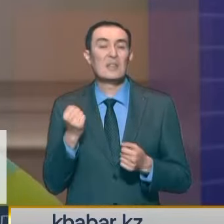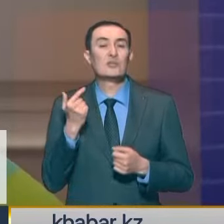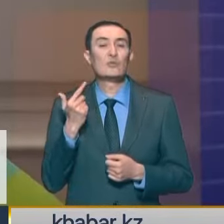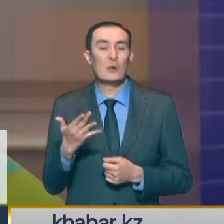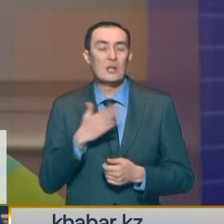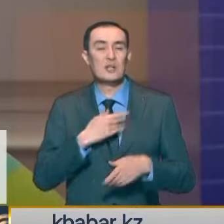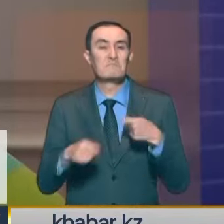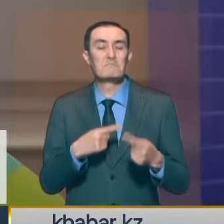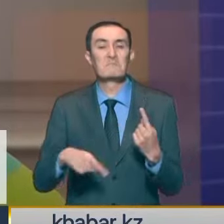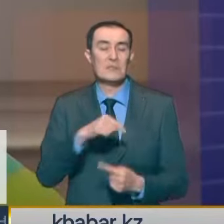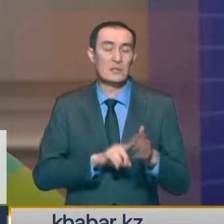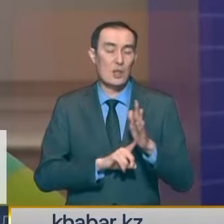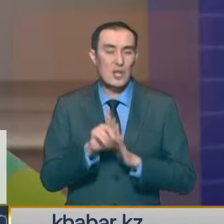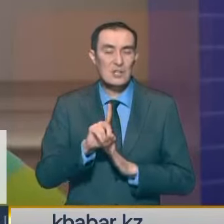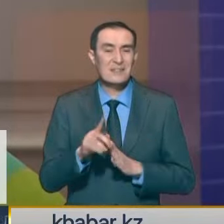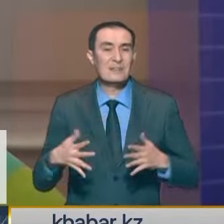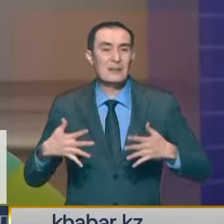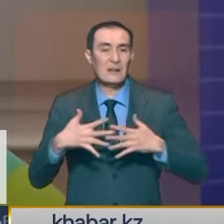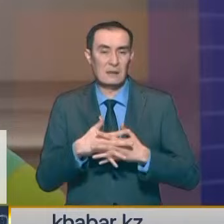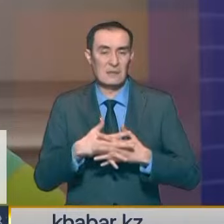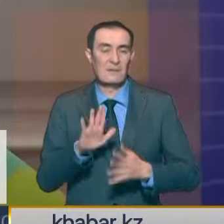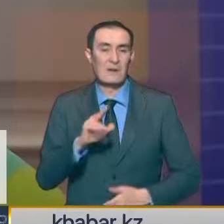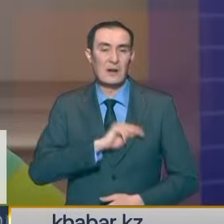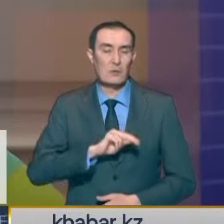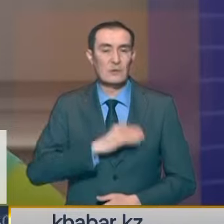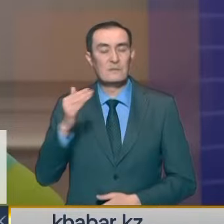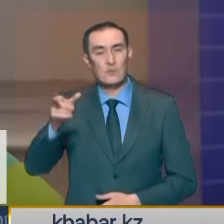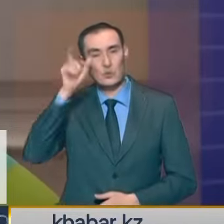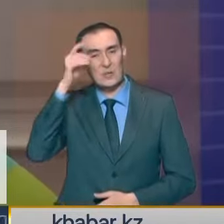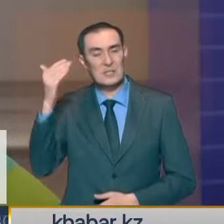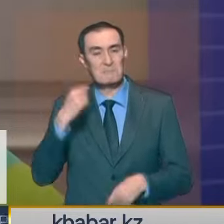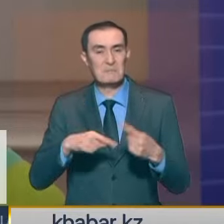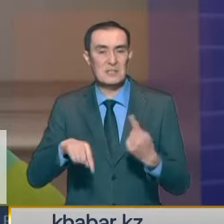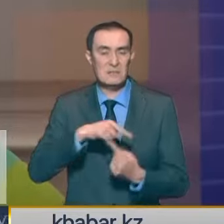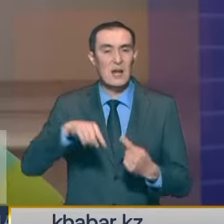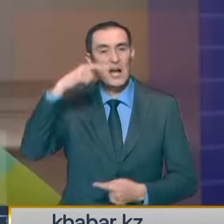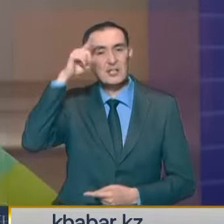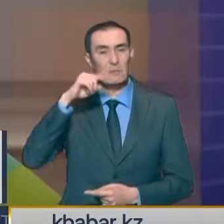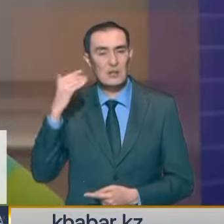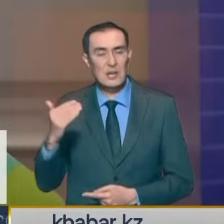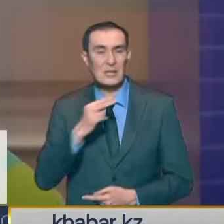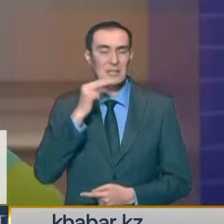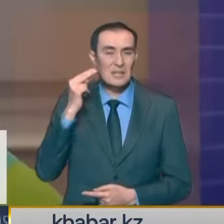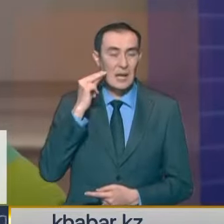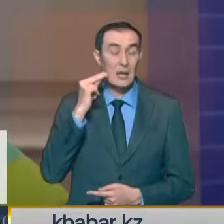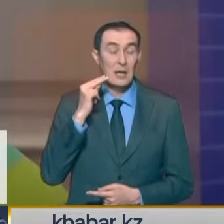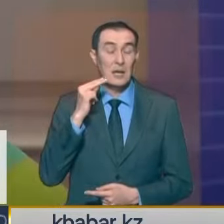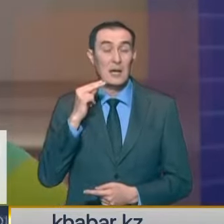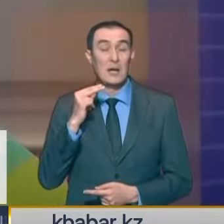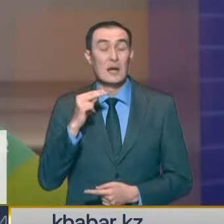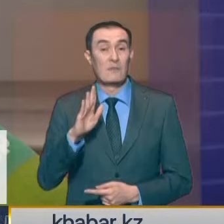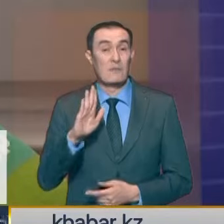бизнес начал интегрироваться, работать, например, с турецким бизнесом, азербайджанцы, китайцы. То есть, в